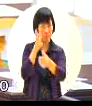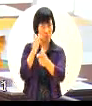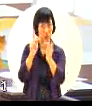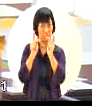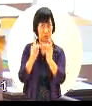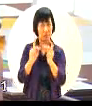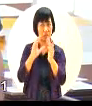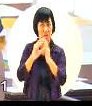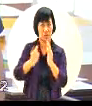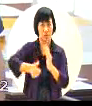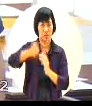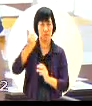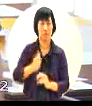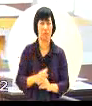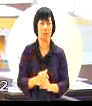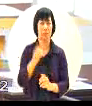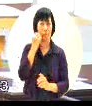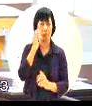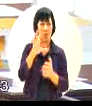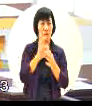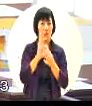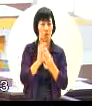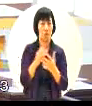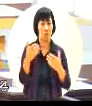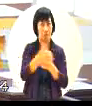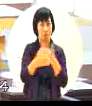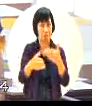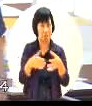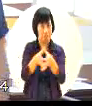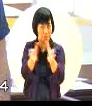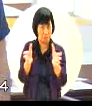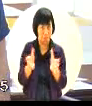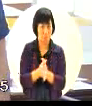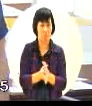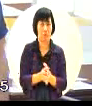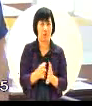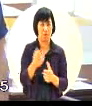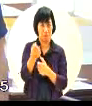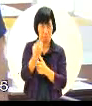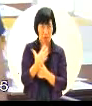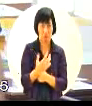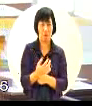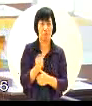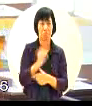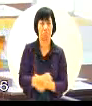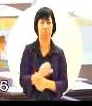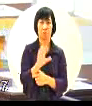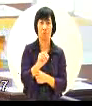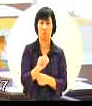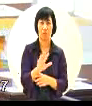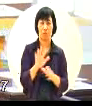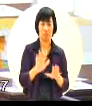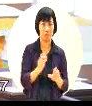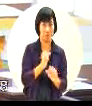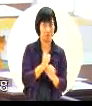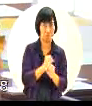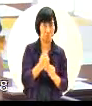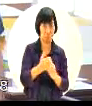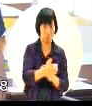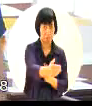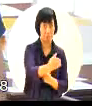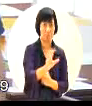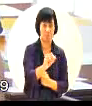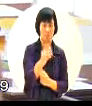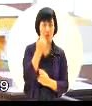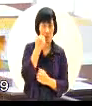任局长对个同步针对咱这责任局吼，伊给咱的承诺啊，这个进度咪做到底？啊，假使伊若